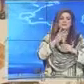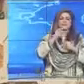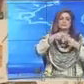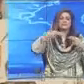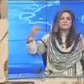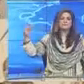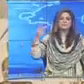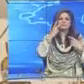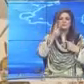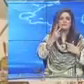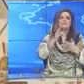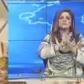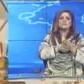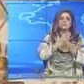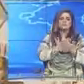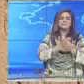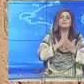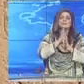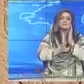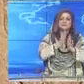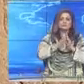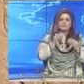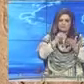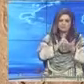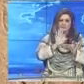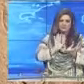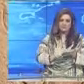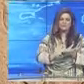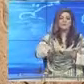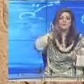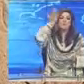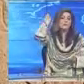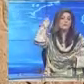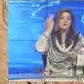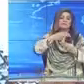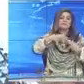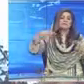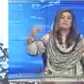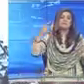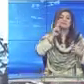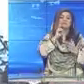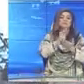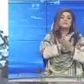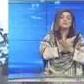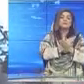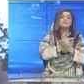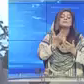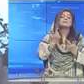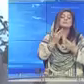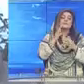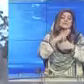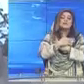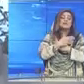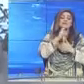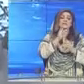5वीं सदी कबल मसीह के मिलने वाले शवाहिद में साइन लैंग्वेज या इशारों की जबान के शवाहिद मौजूद हैं। 16वीं सदी के हिस्पानवी राहिब